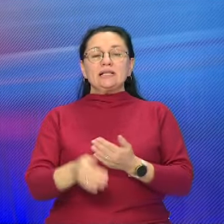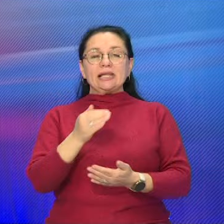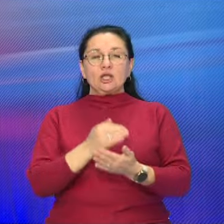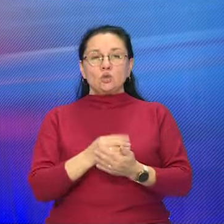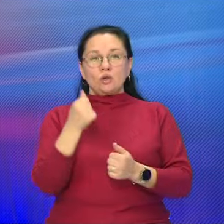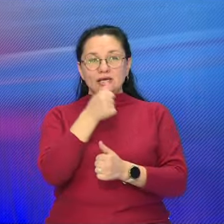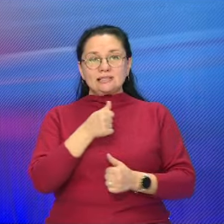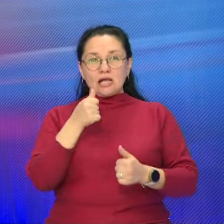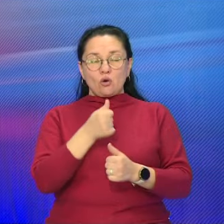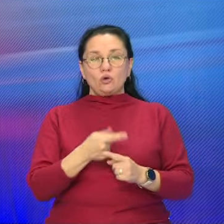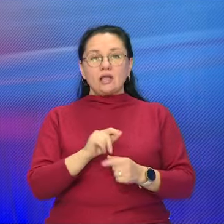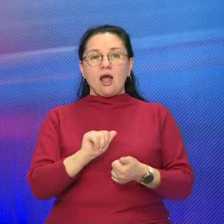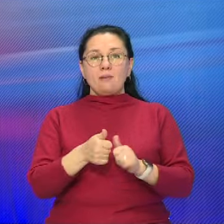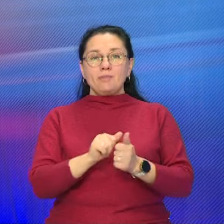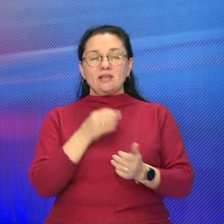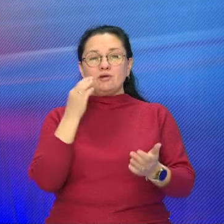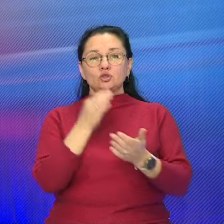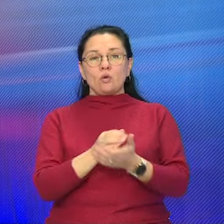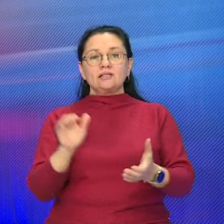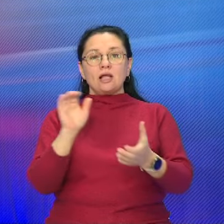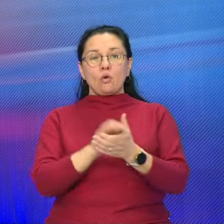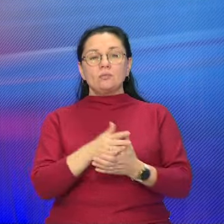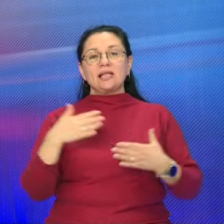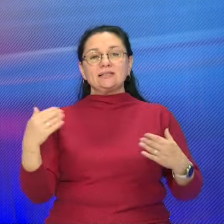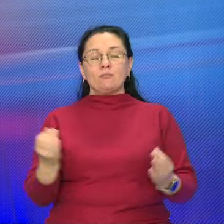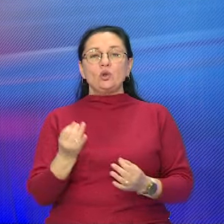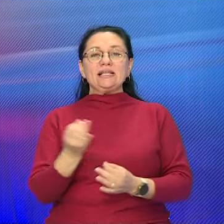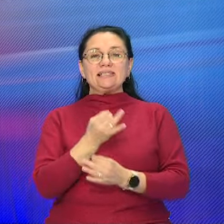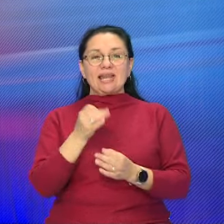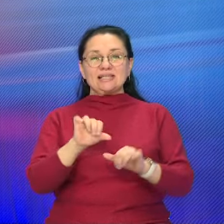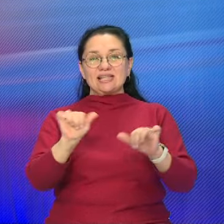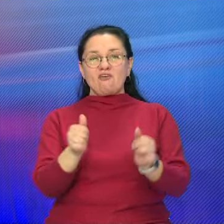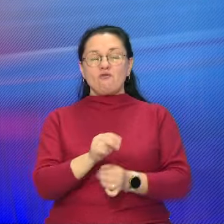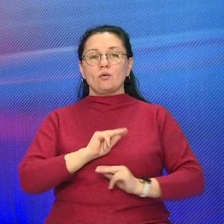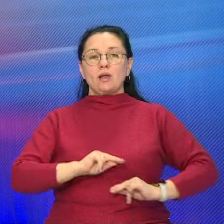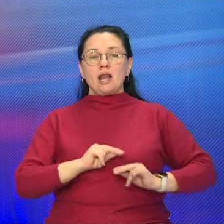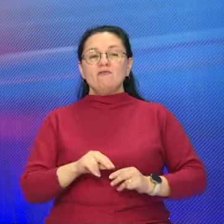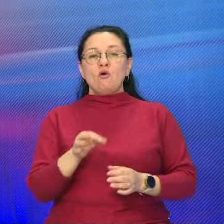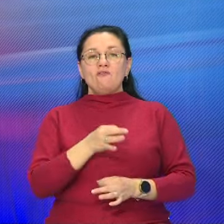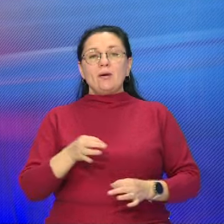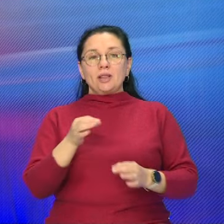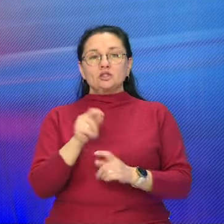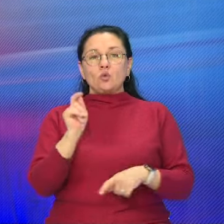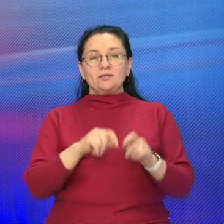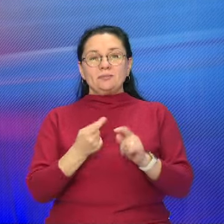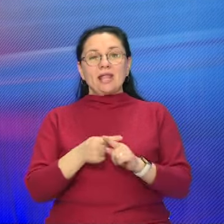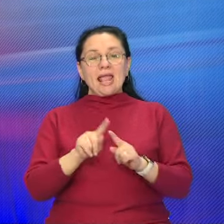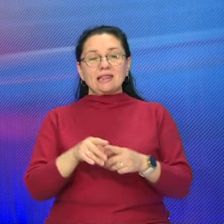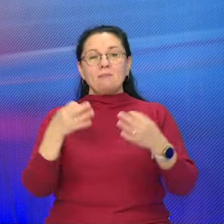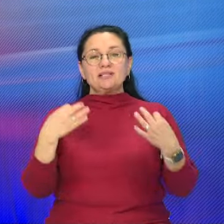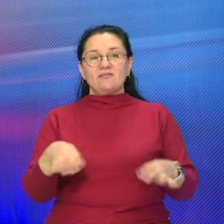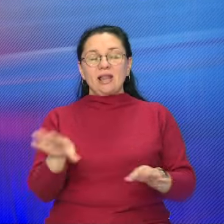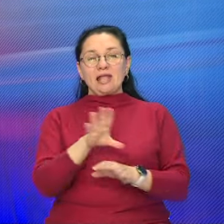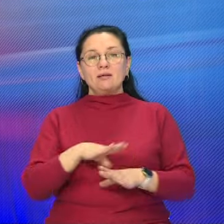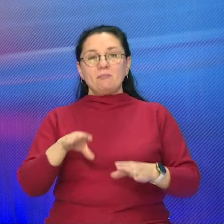год, абменьваюцца вопытам, знаёмяцца з найбольш цікавымі формамі работы ў рамках абласнога семінара. Гэта дазваляе распаўсюджваць